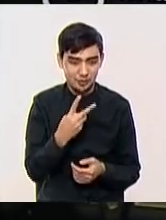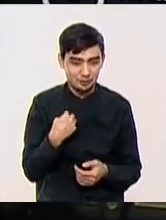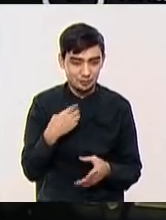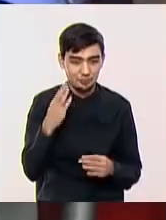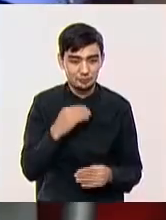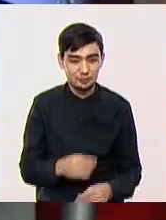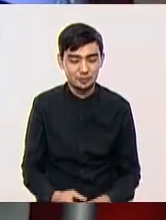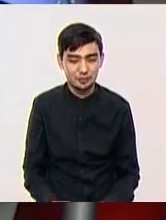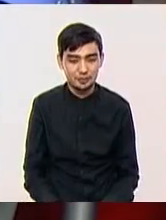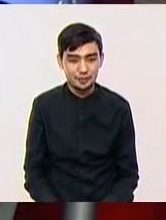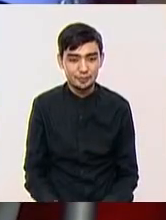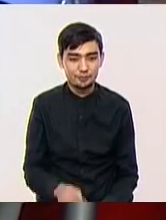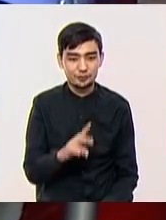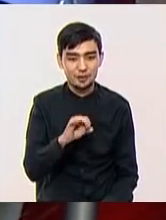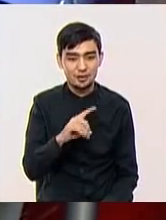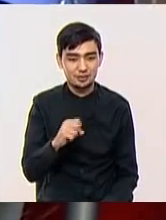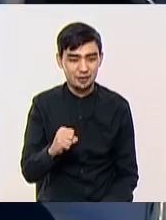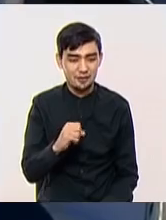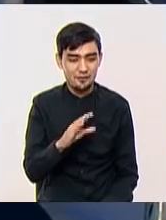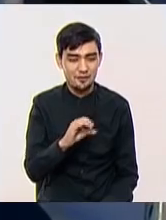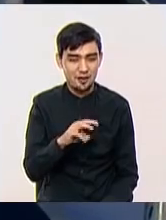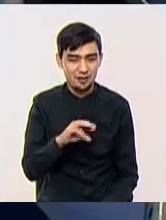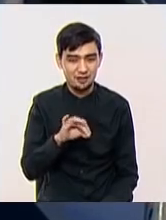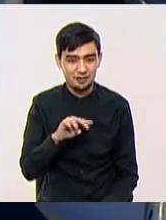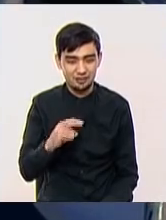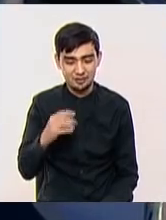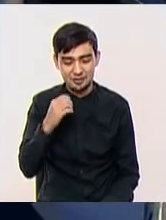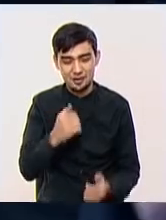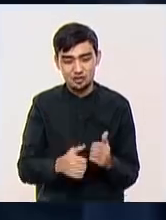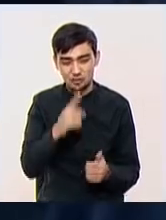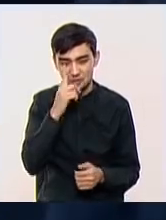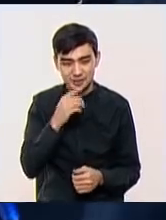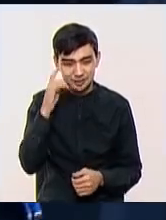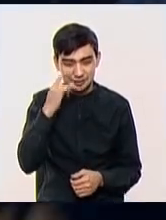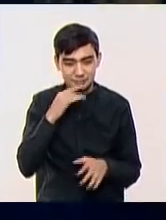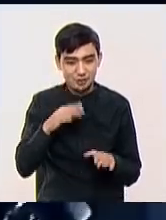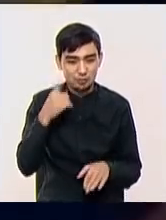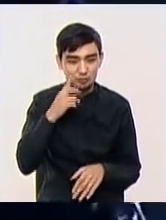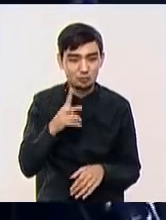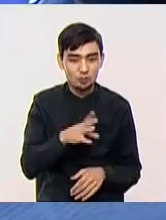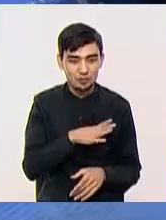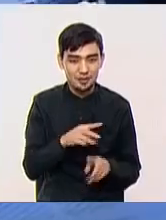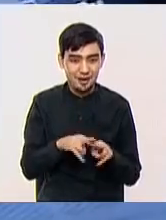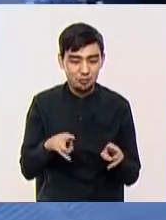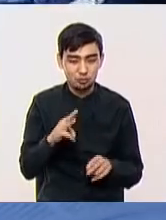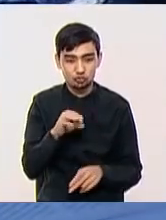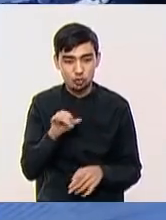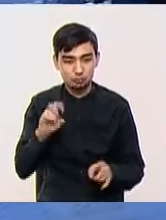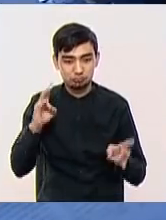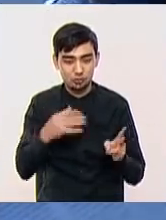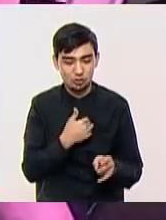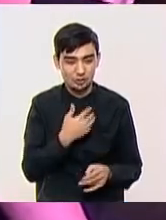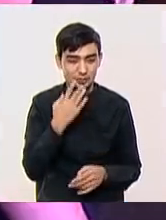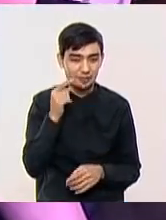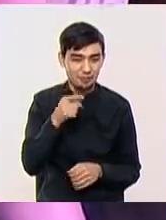ойлаймын. Найза Fighting Championship турнирі Қазақстанда ай сайын өткізіліп келеді. Ұйымдастырушылардың сөзінше, дәл осындай шоуды